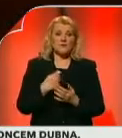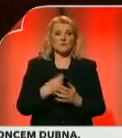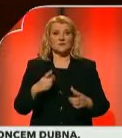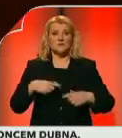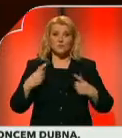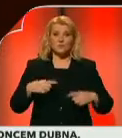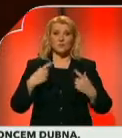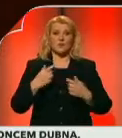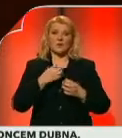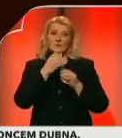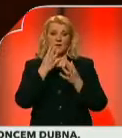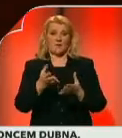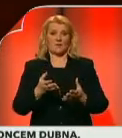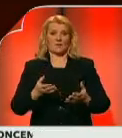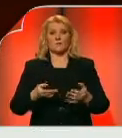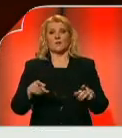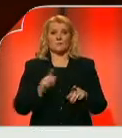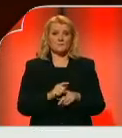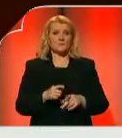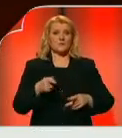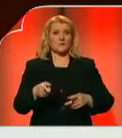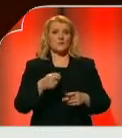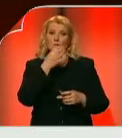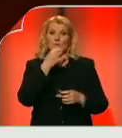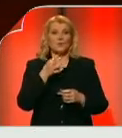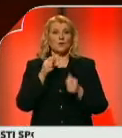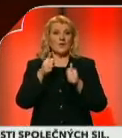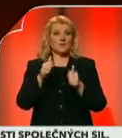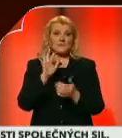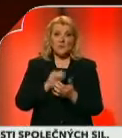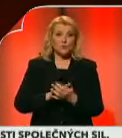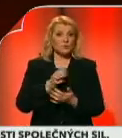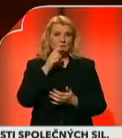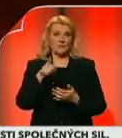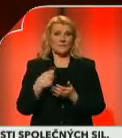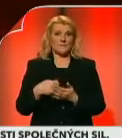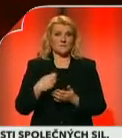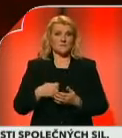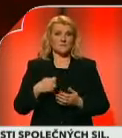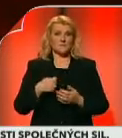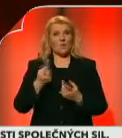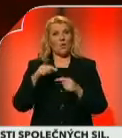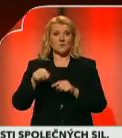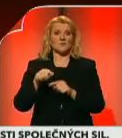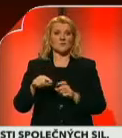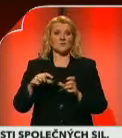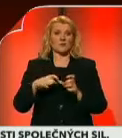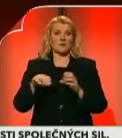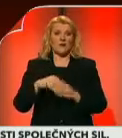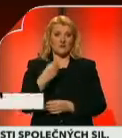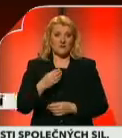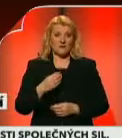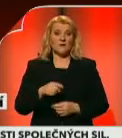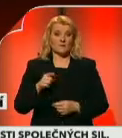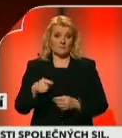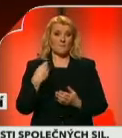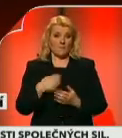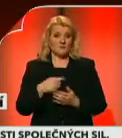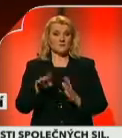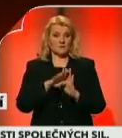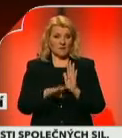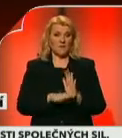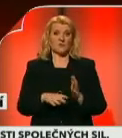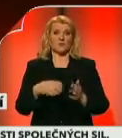například i být si jistý, že nemohou podléhat exekuci, tak to si myslím, že pořád platí, protože to je platná legislativa a na tom